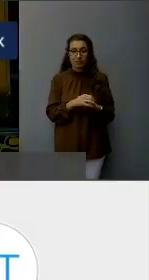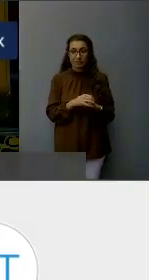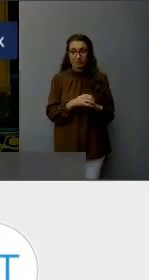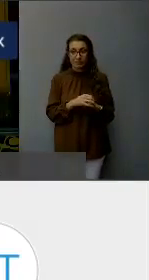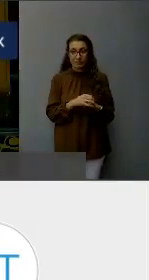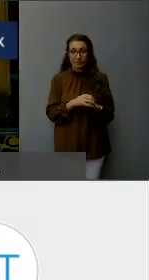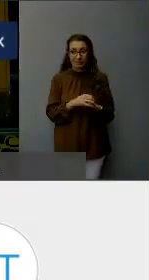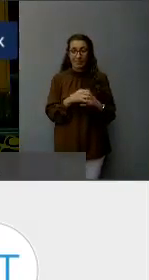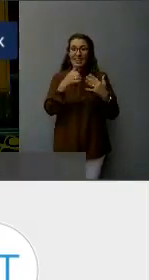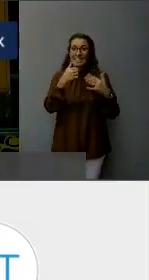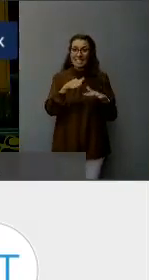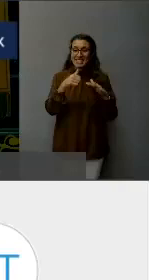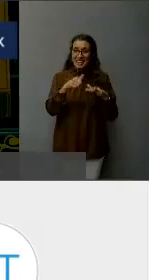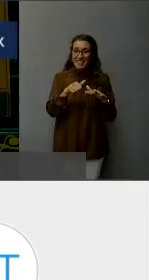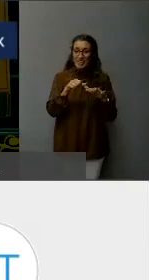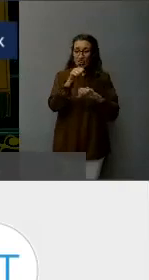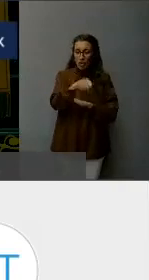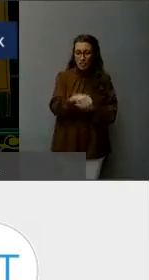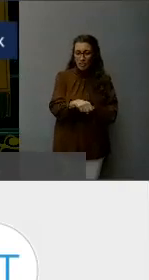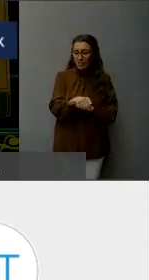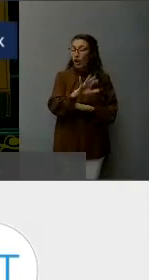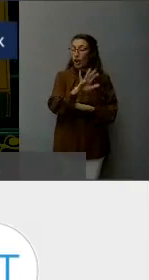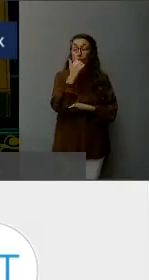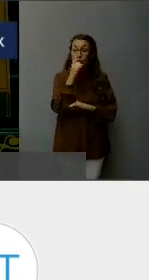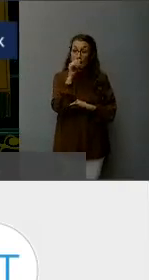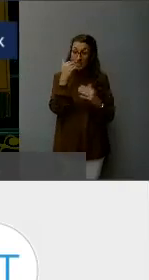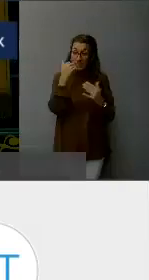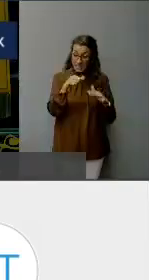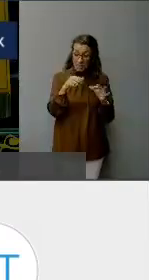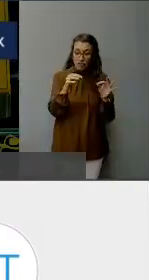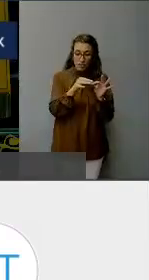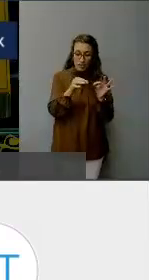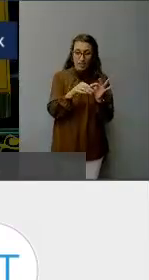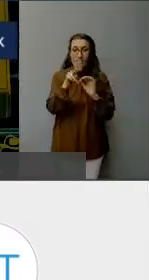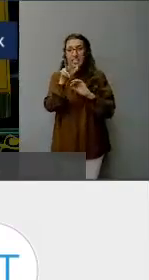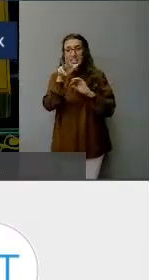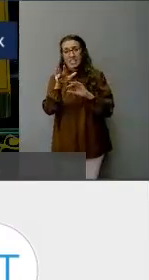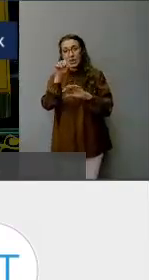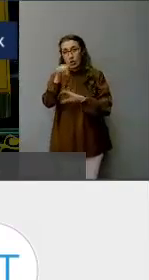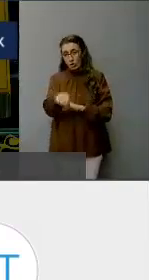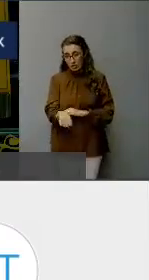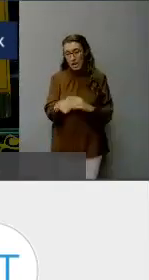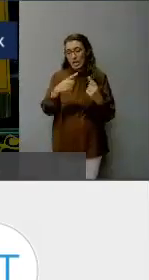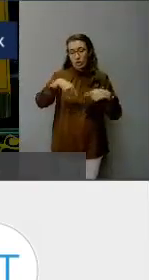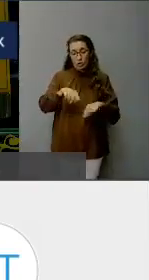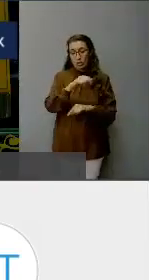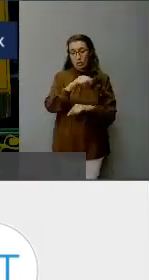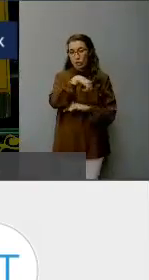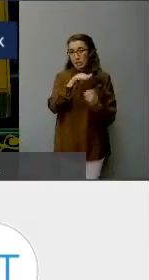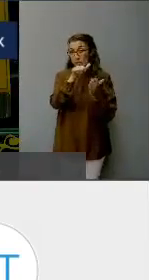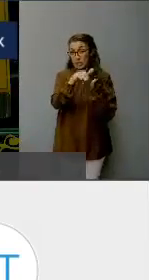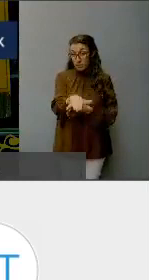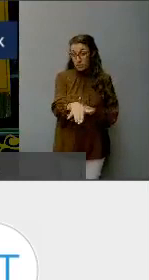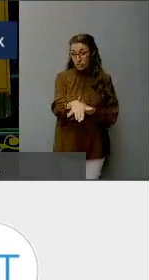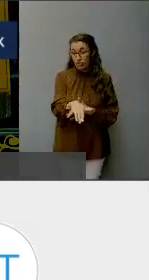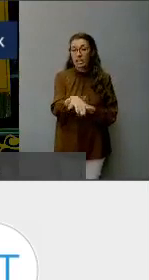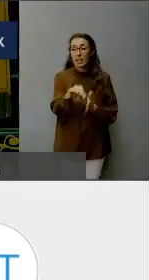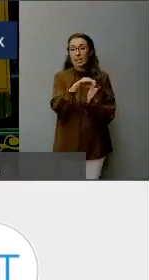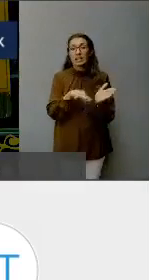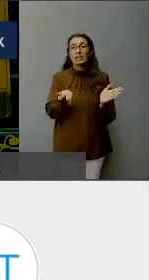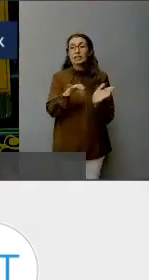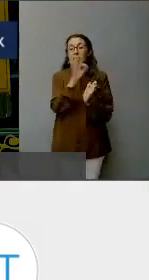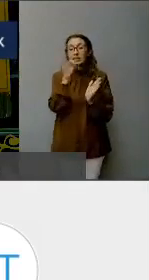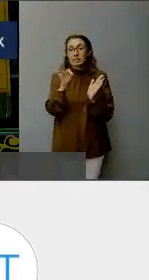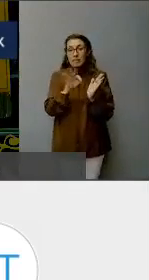16 contrari 23 16 favorevoli 23 contrari il consiglio comunale respinge il numero 10 pongo ora in